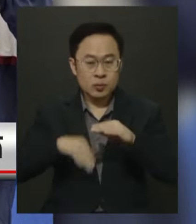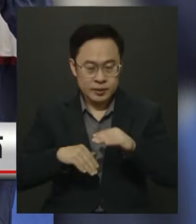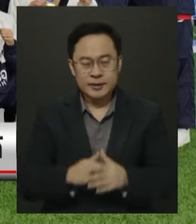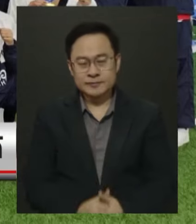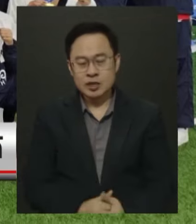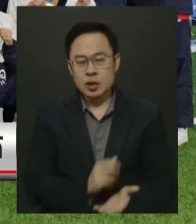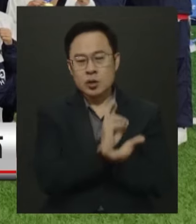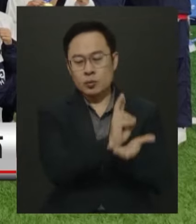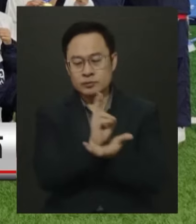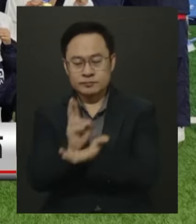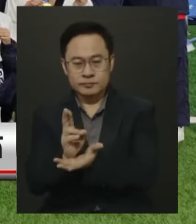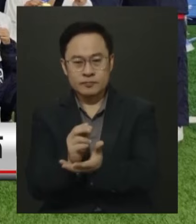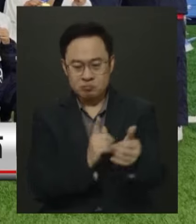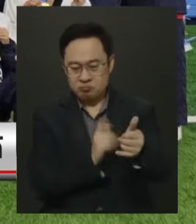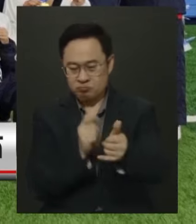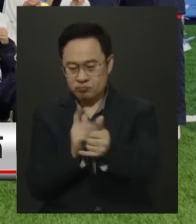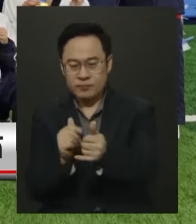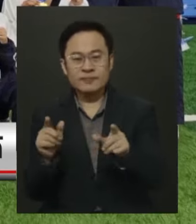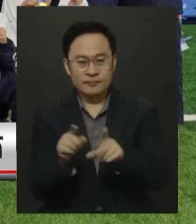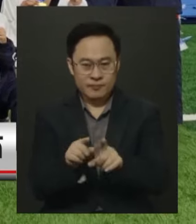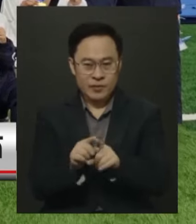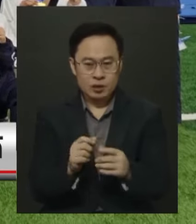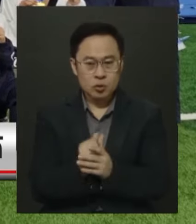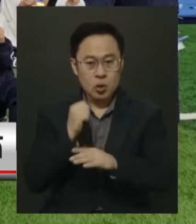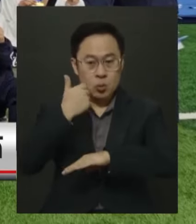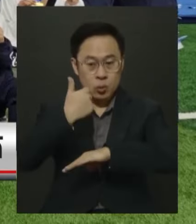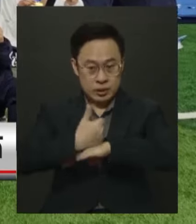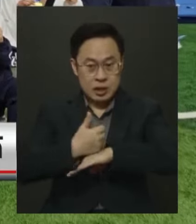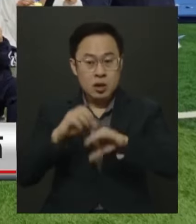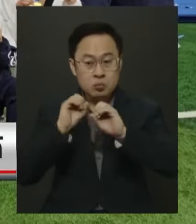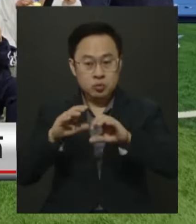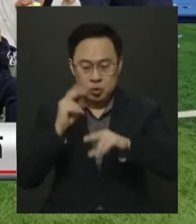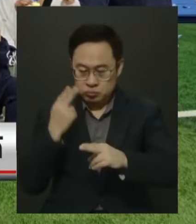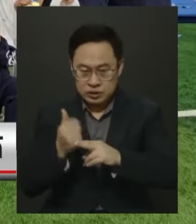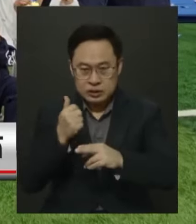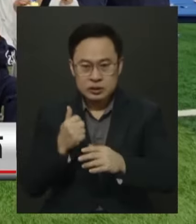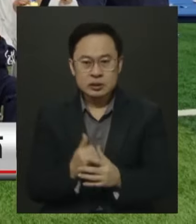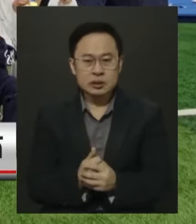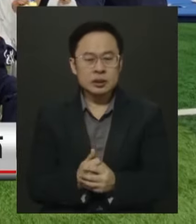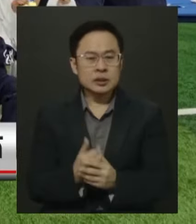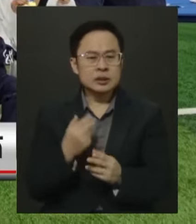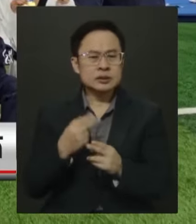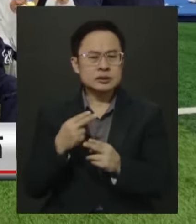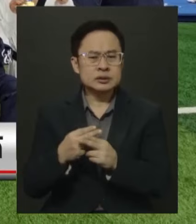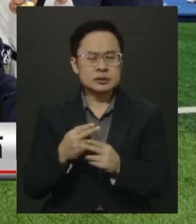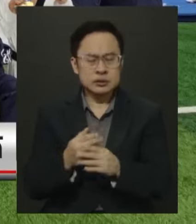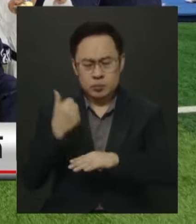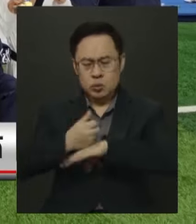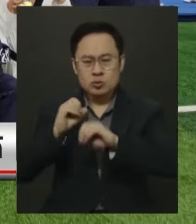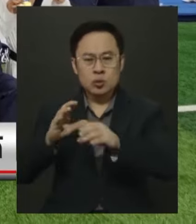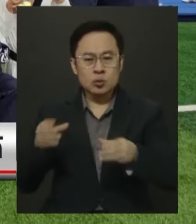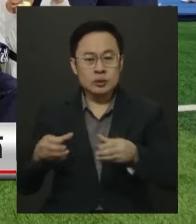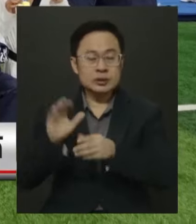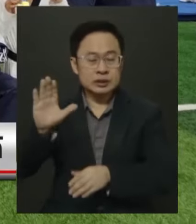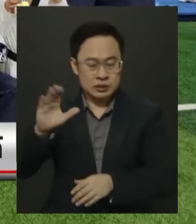ค่ะขณะเดียวกันในประเภทโค้ชยอดเยี่ยมชายนะคะได้แก่มิสเตอร์ปาร์คฮีคังนะคะส่วน